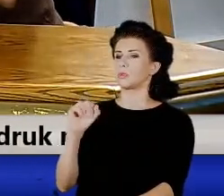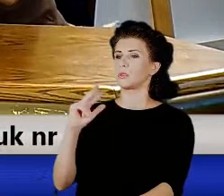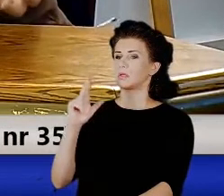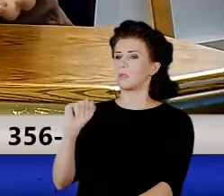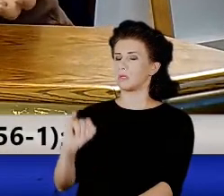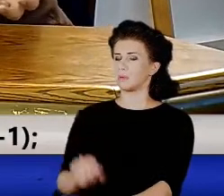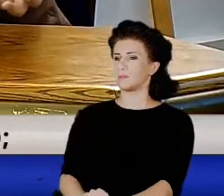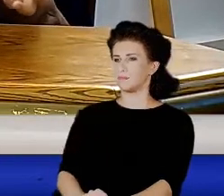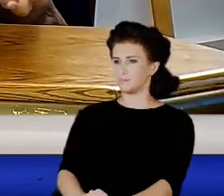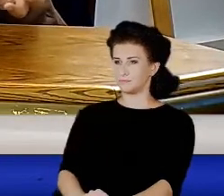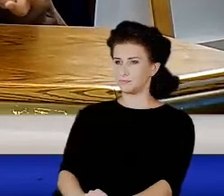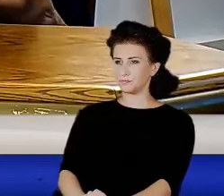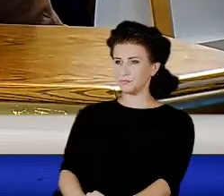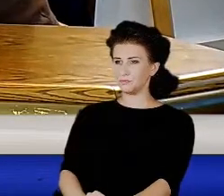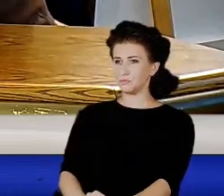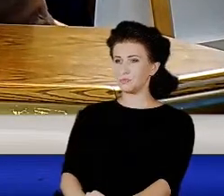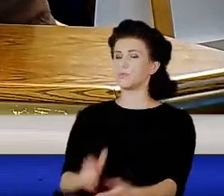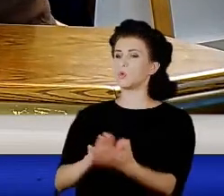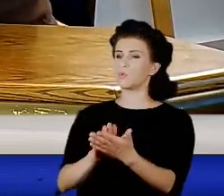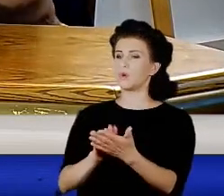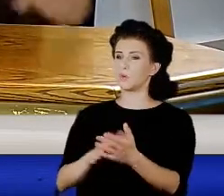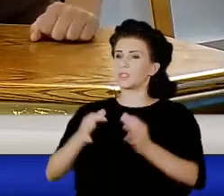i to nie jest problem z tym, że jeśli nie uchwalimy w tym